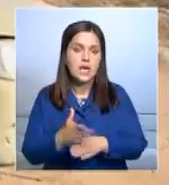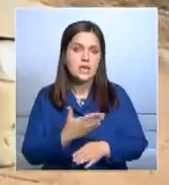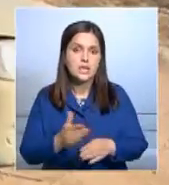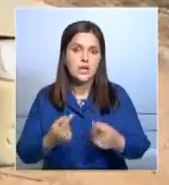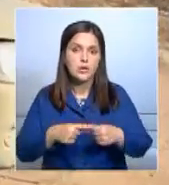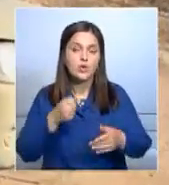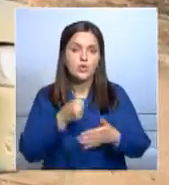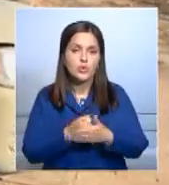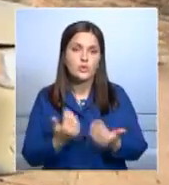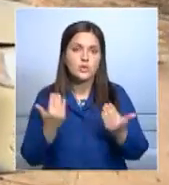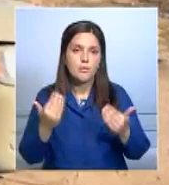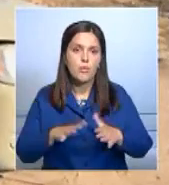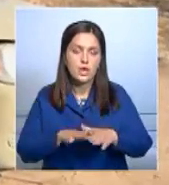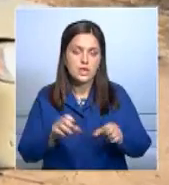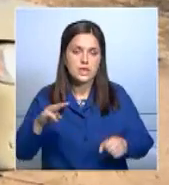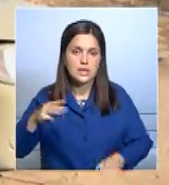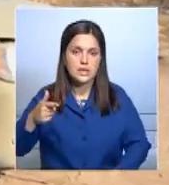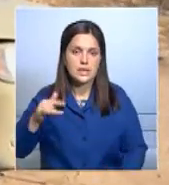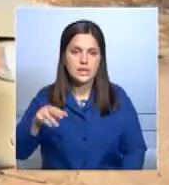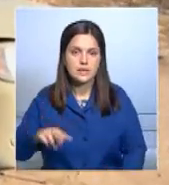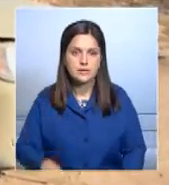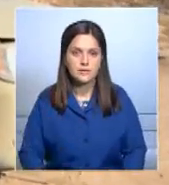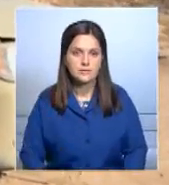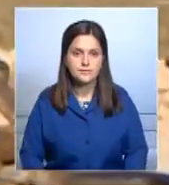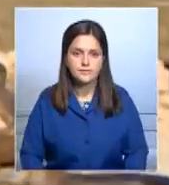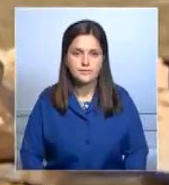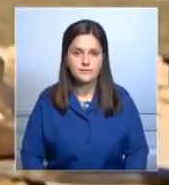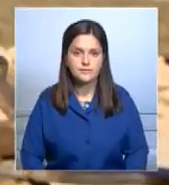Отдельные районы до сих пор контролируют ТИГИЛ.